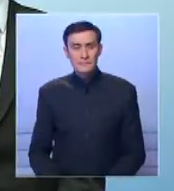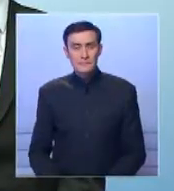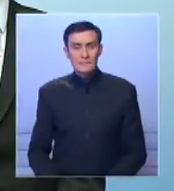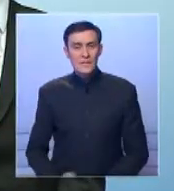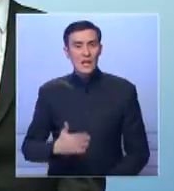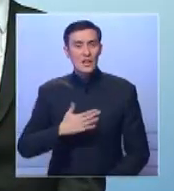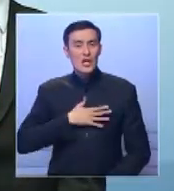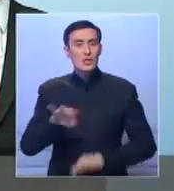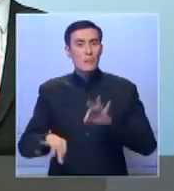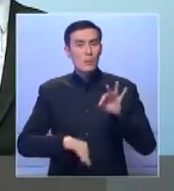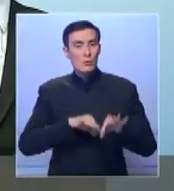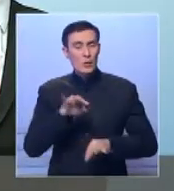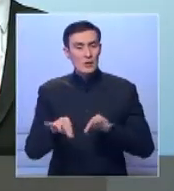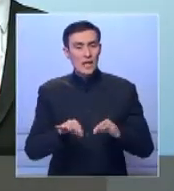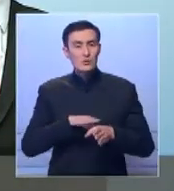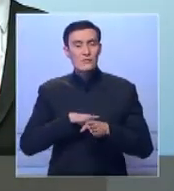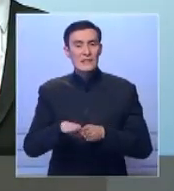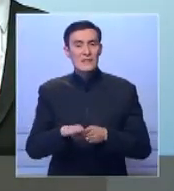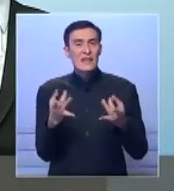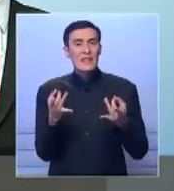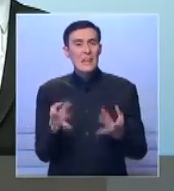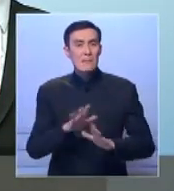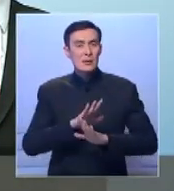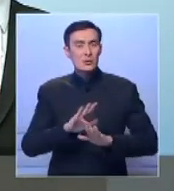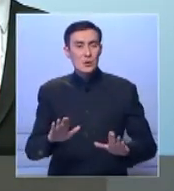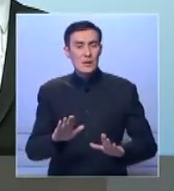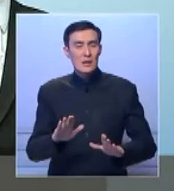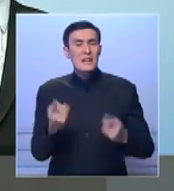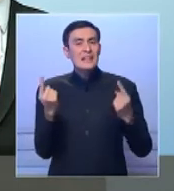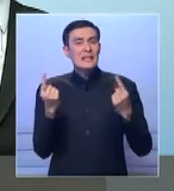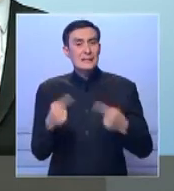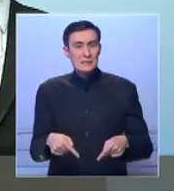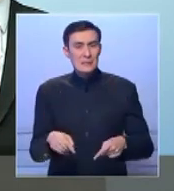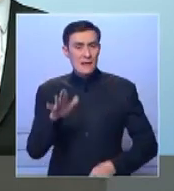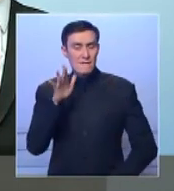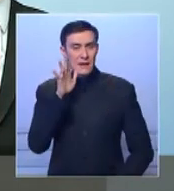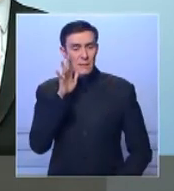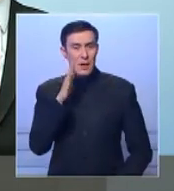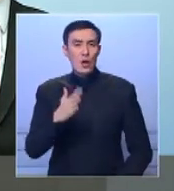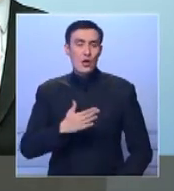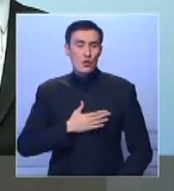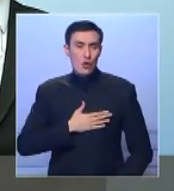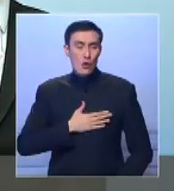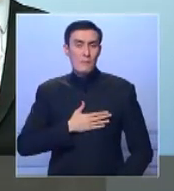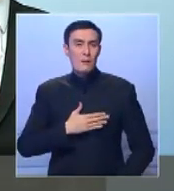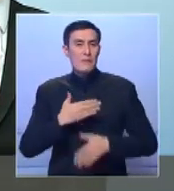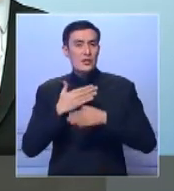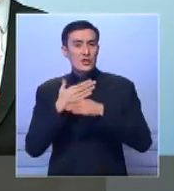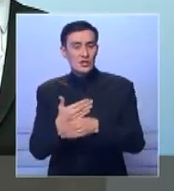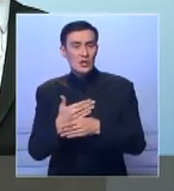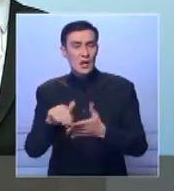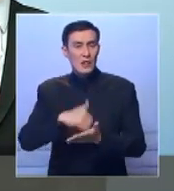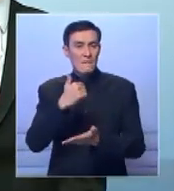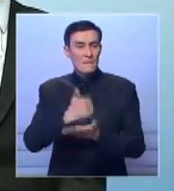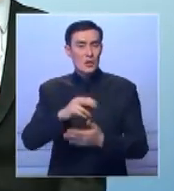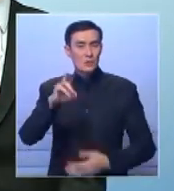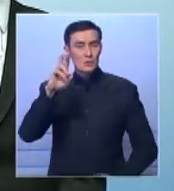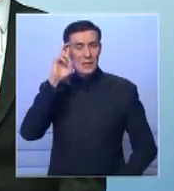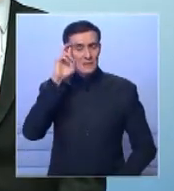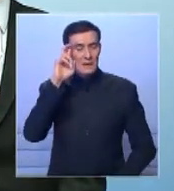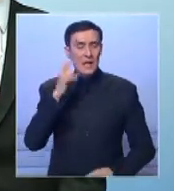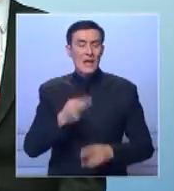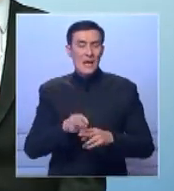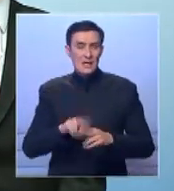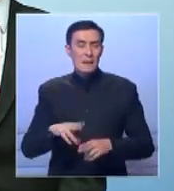Наш проект осуществляется в непростое кризисное время, но при всемерной поддержке главы государства он